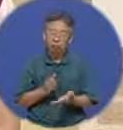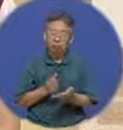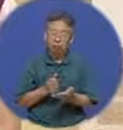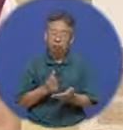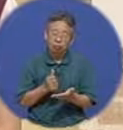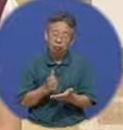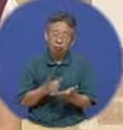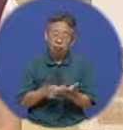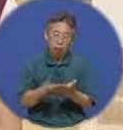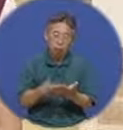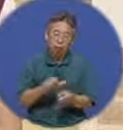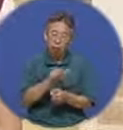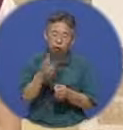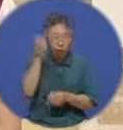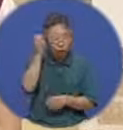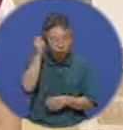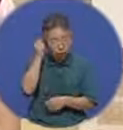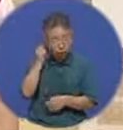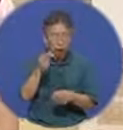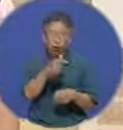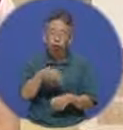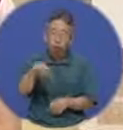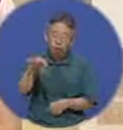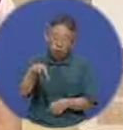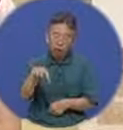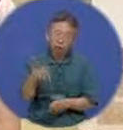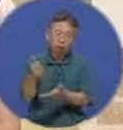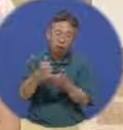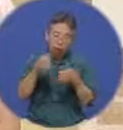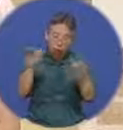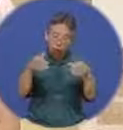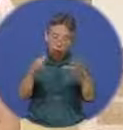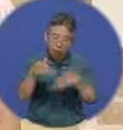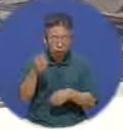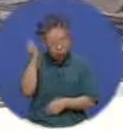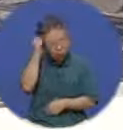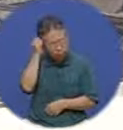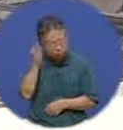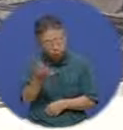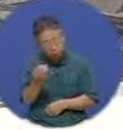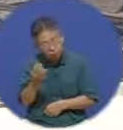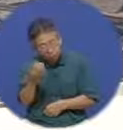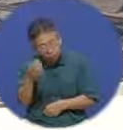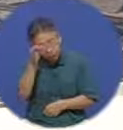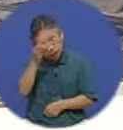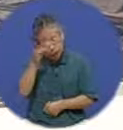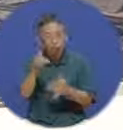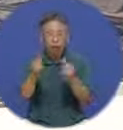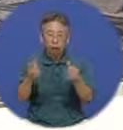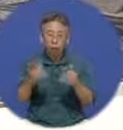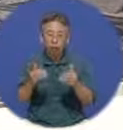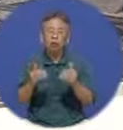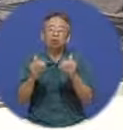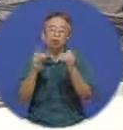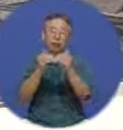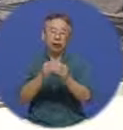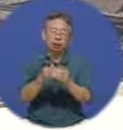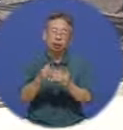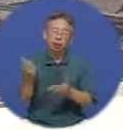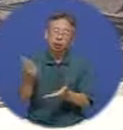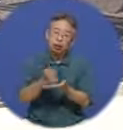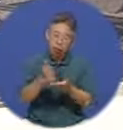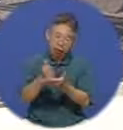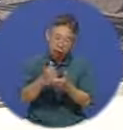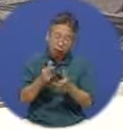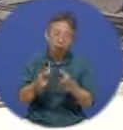節目として熊野への観光客誘致と長期滞在型観光の促進、そしてリピーターの増加を目指して